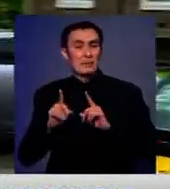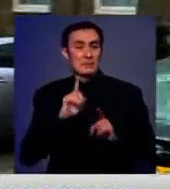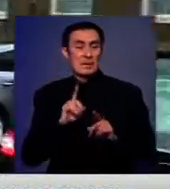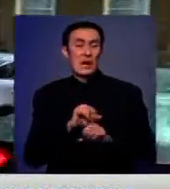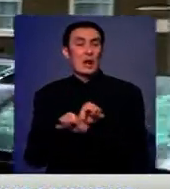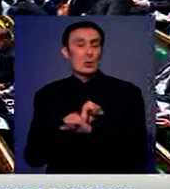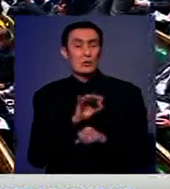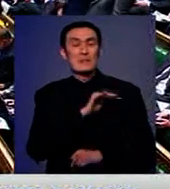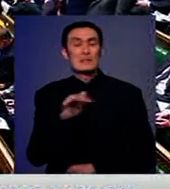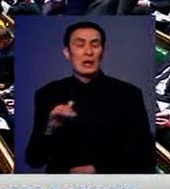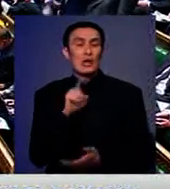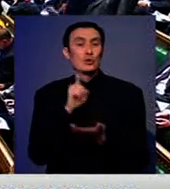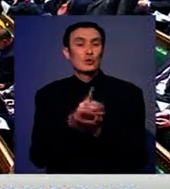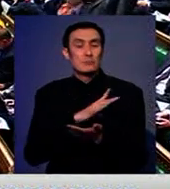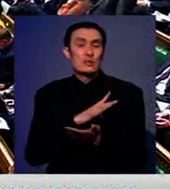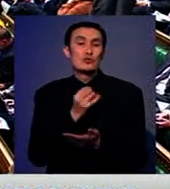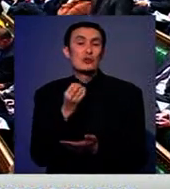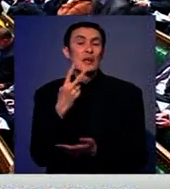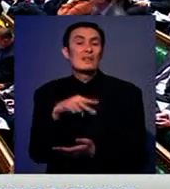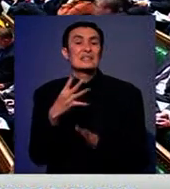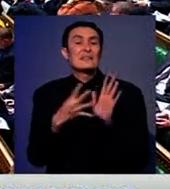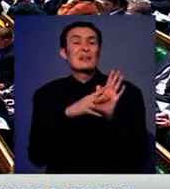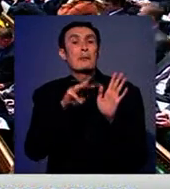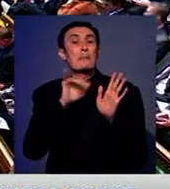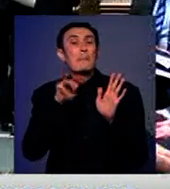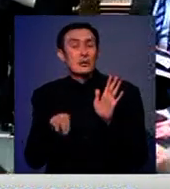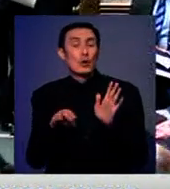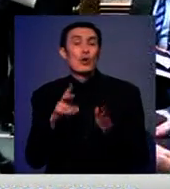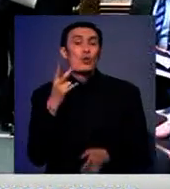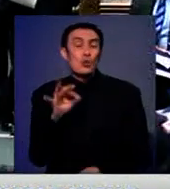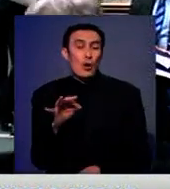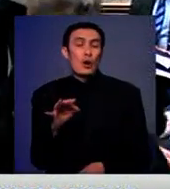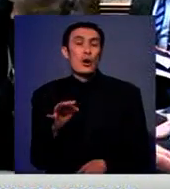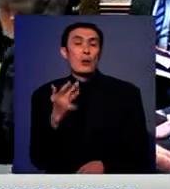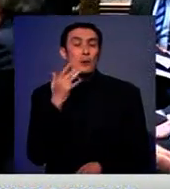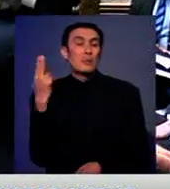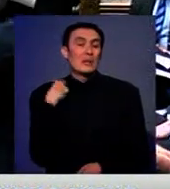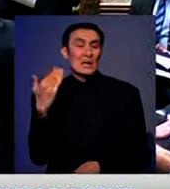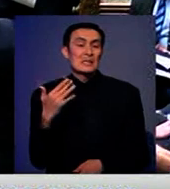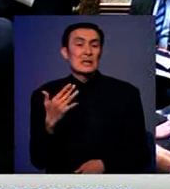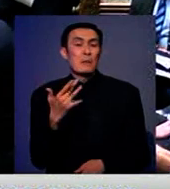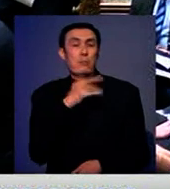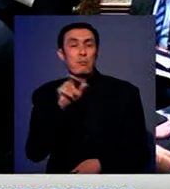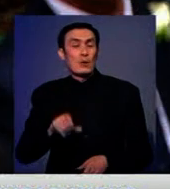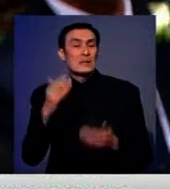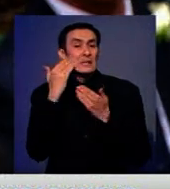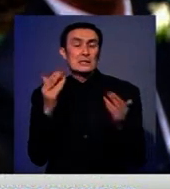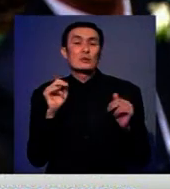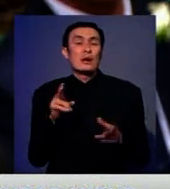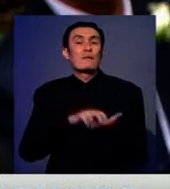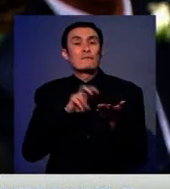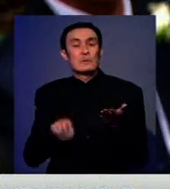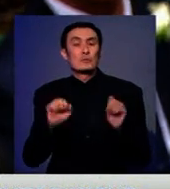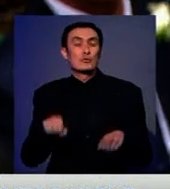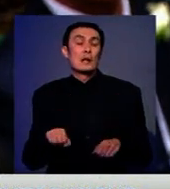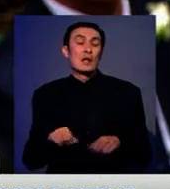напомню, официально Брекзит был должен состояться еще 29 марта, но британские политики не решили, когда и как именно страна